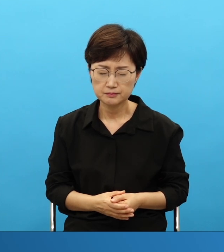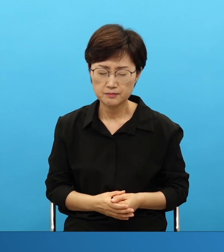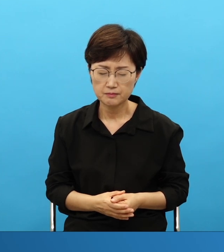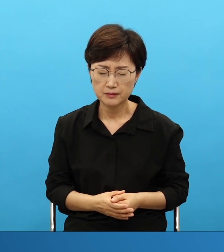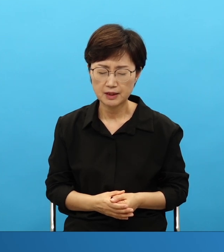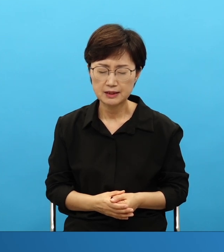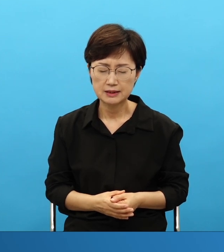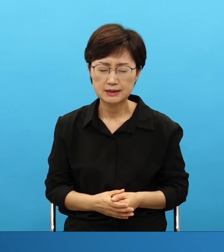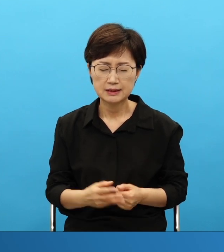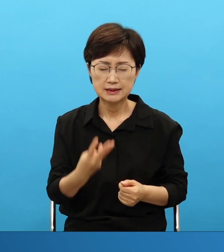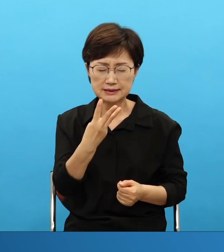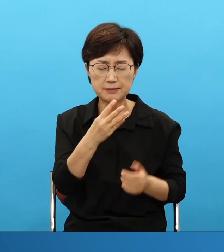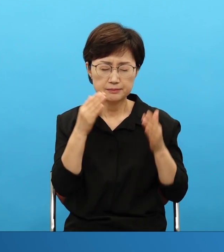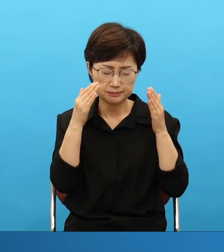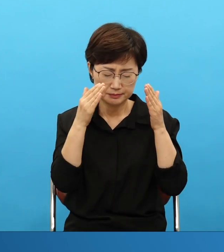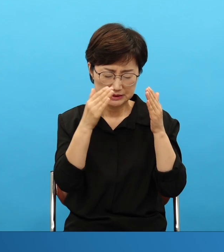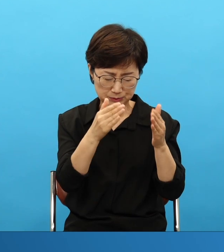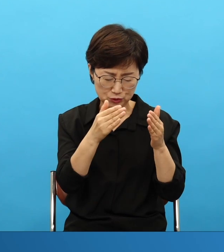집중